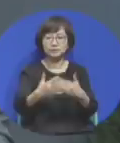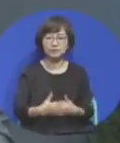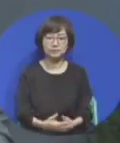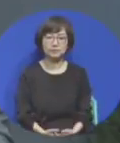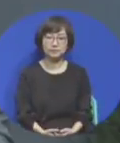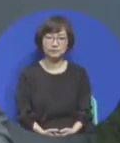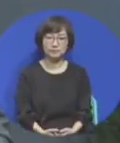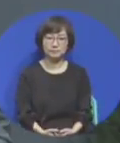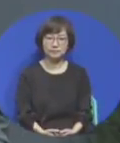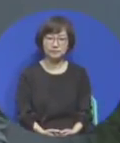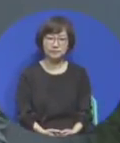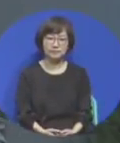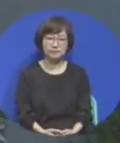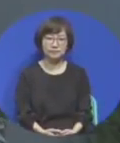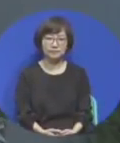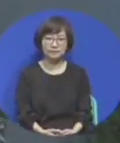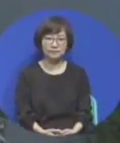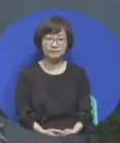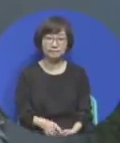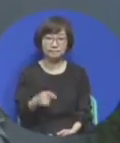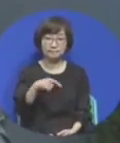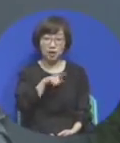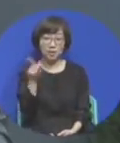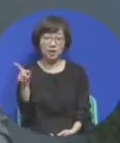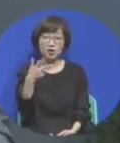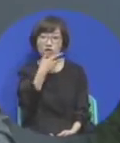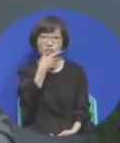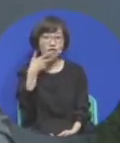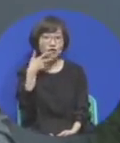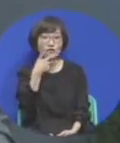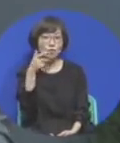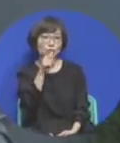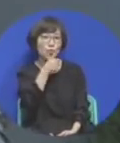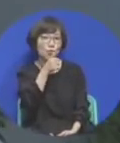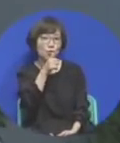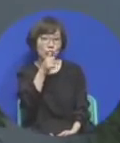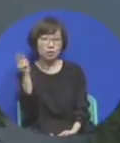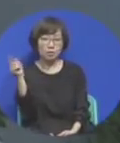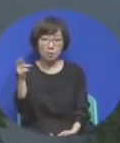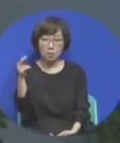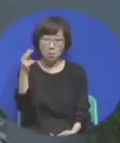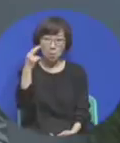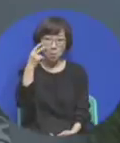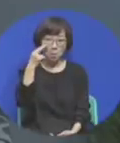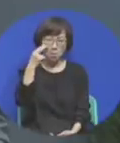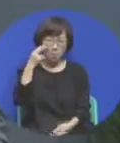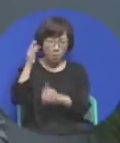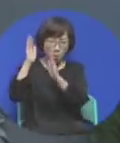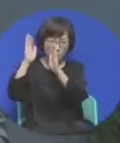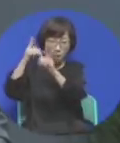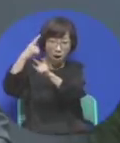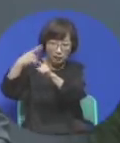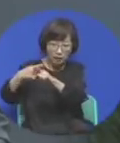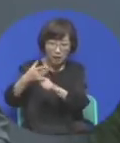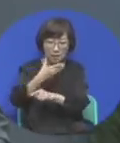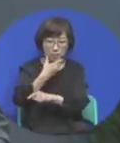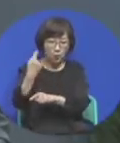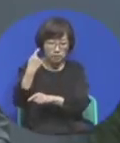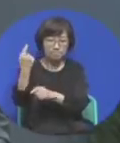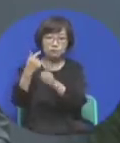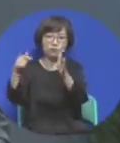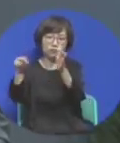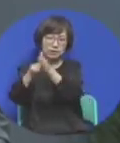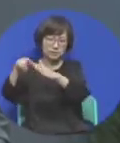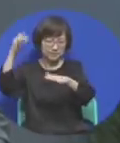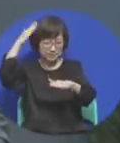and other top positions. 소라 보세요 지금. And look at Sora. 미국에서 공부하다 복음 때문에 왔다니까요. And she was studying in America, but she